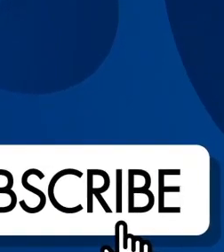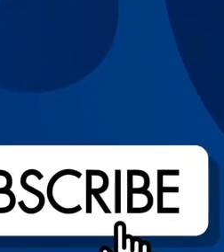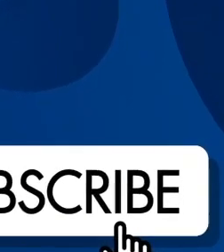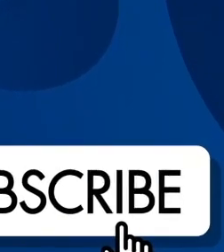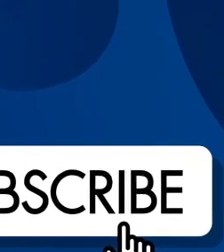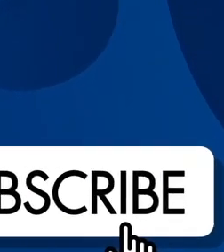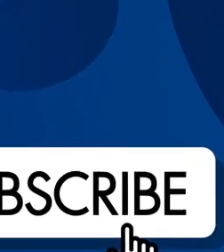แช